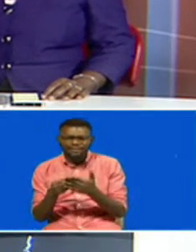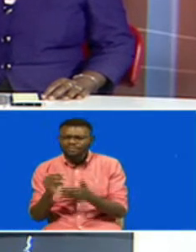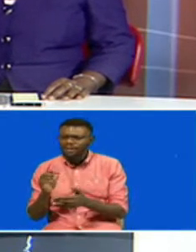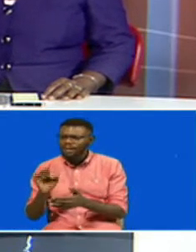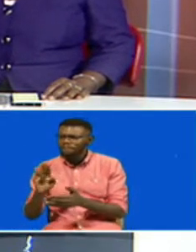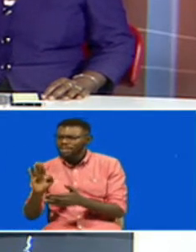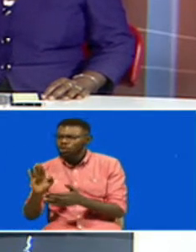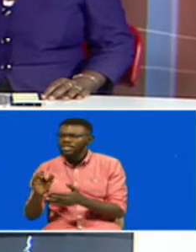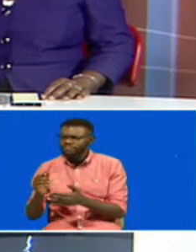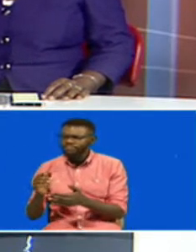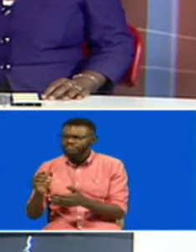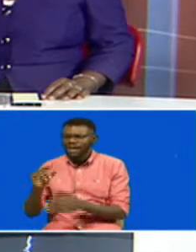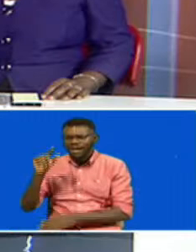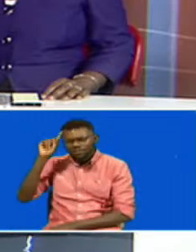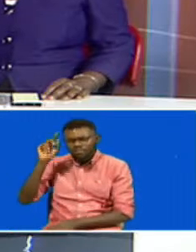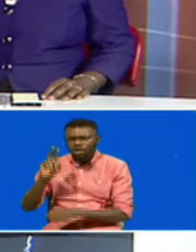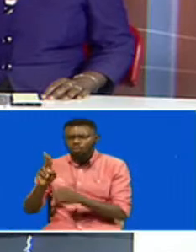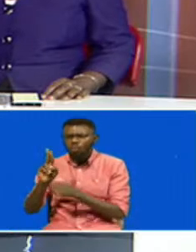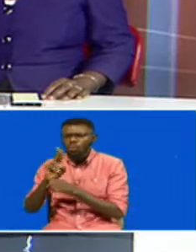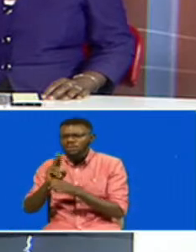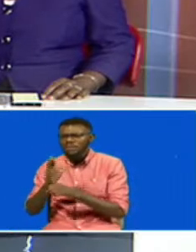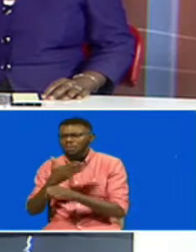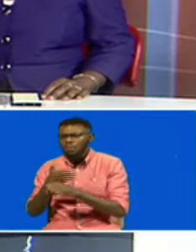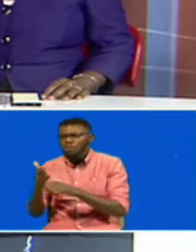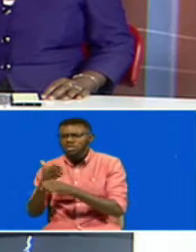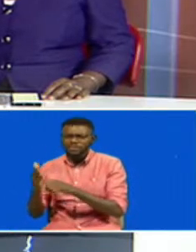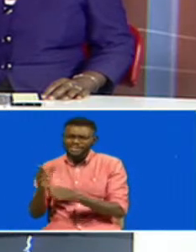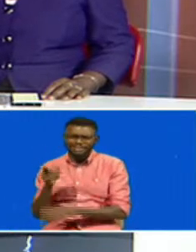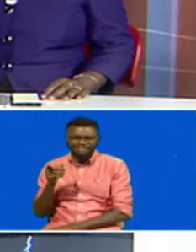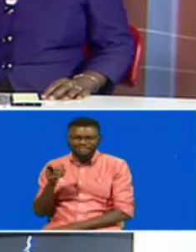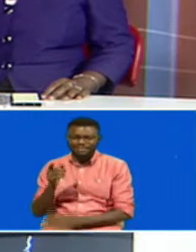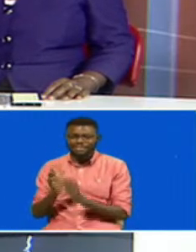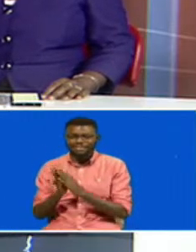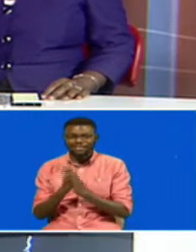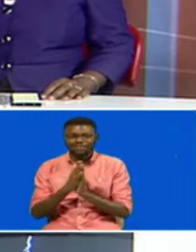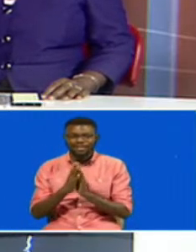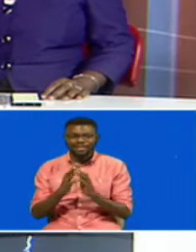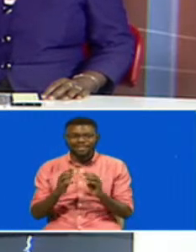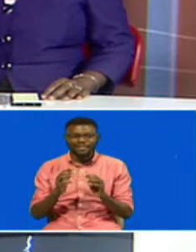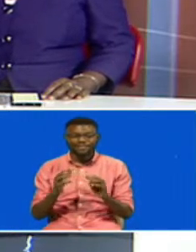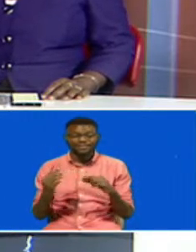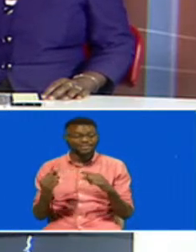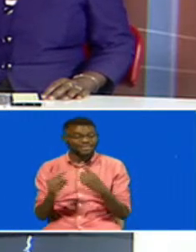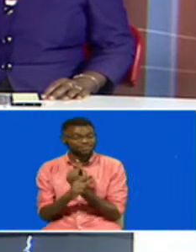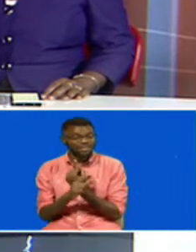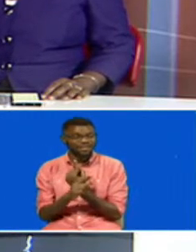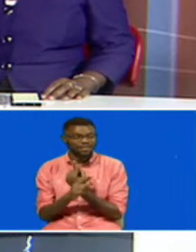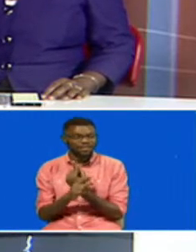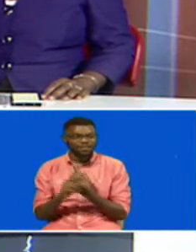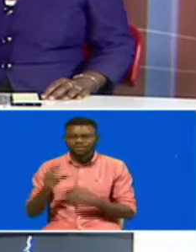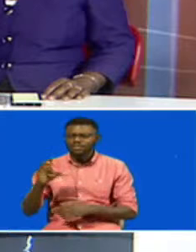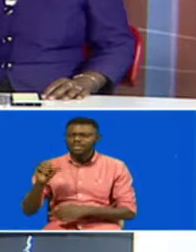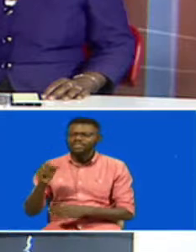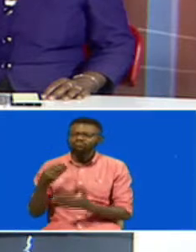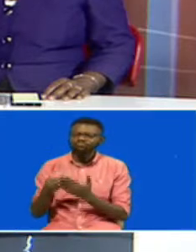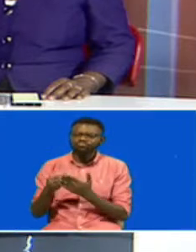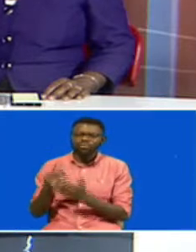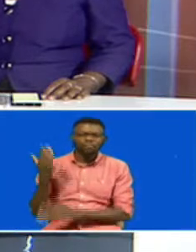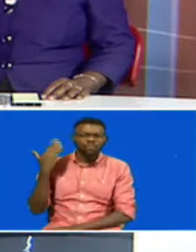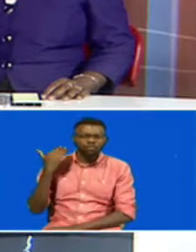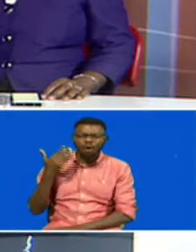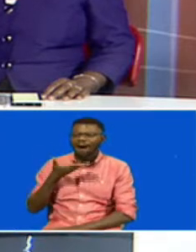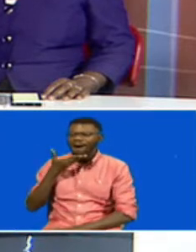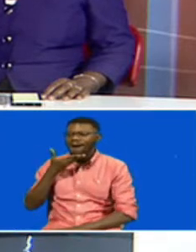serikali imechukua mkondo mpya baada ya aliyekuwa waziri wa fedha ukuri Yatani kujibu madai ya msimamizi wa bajeti Daktari